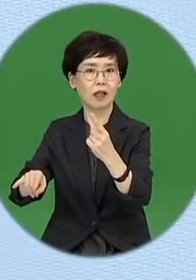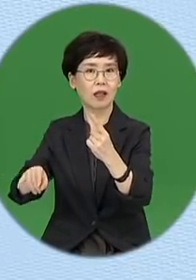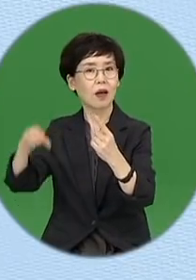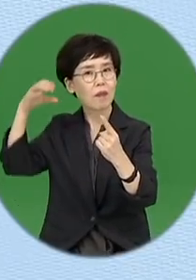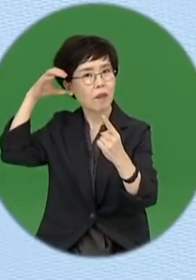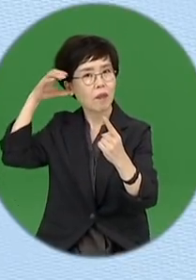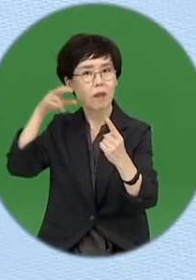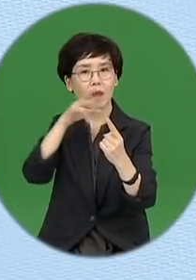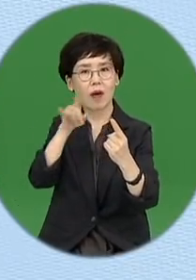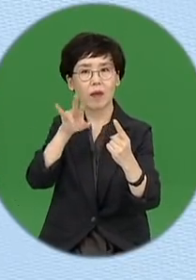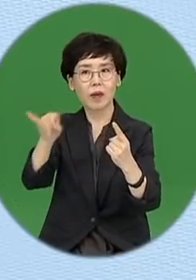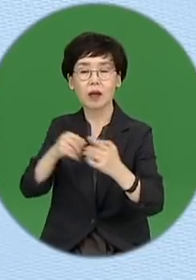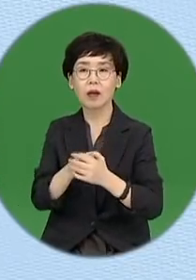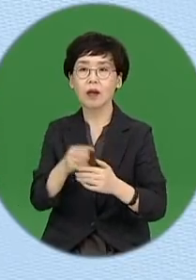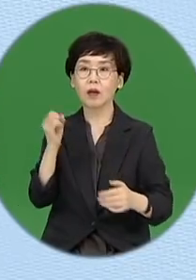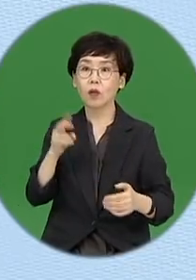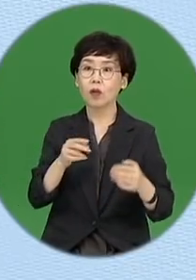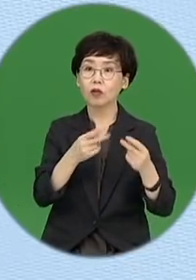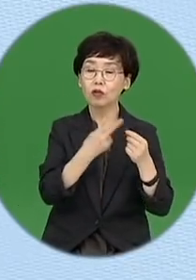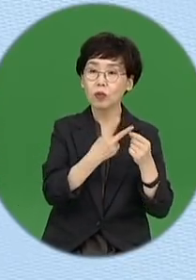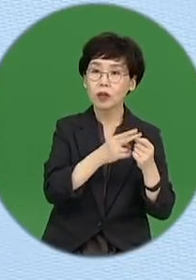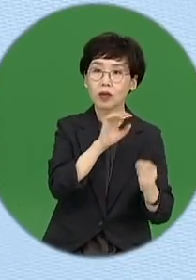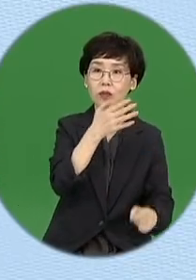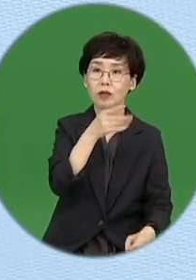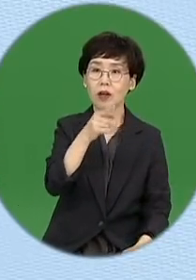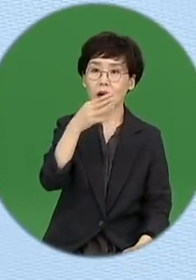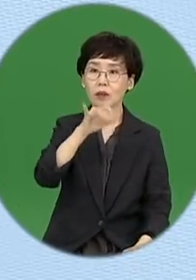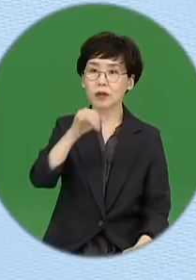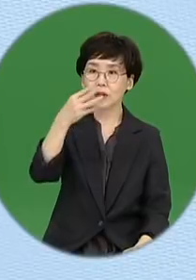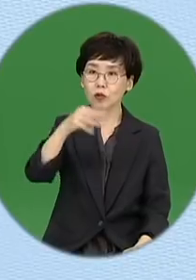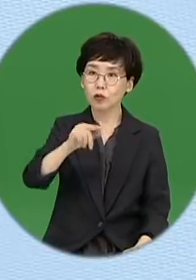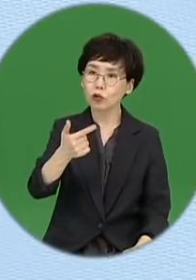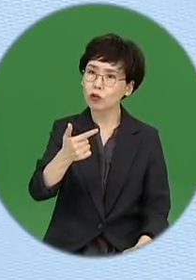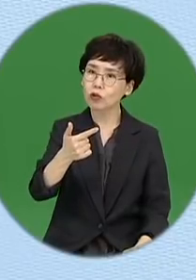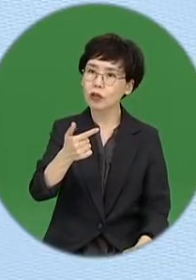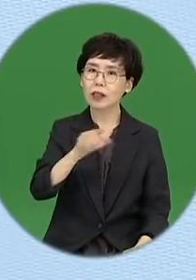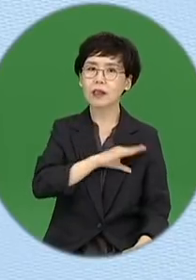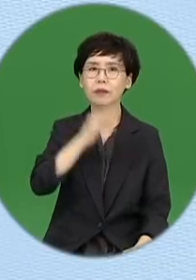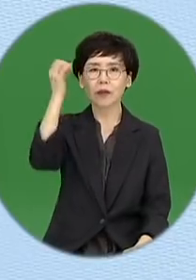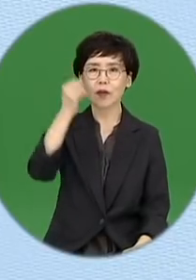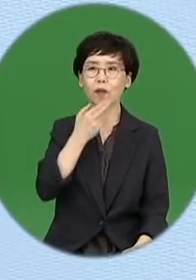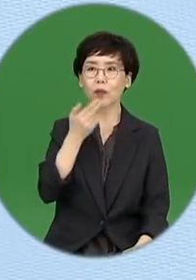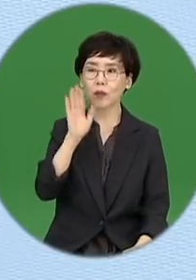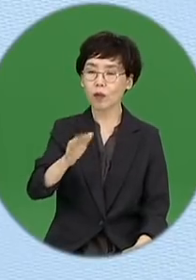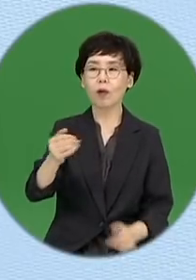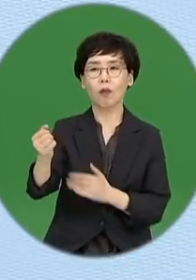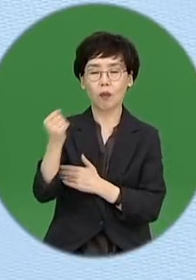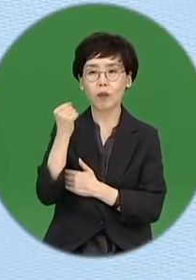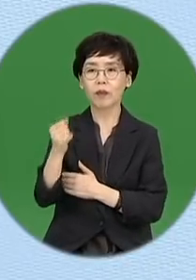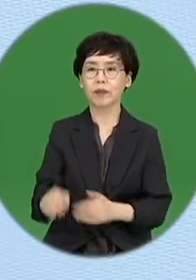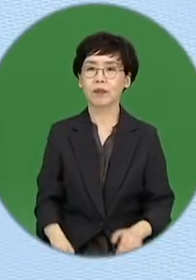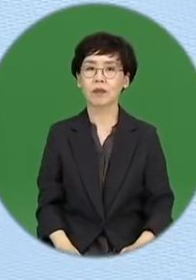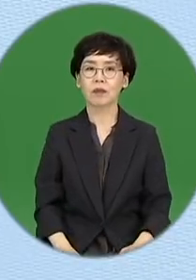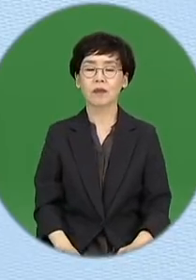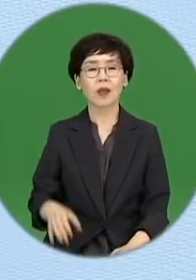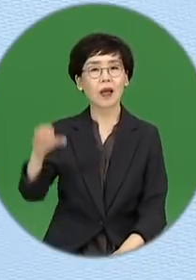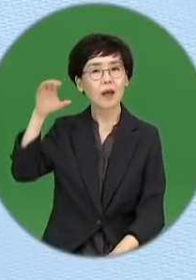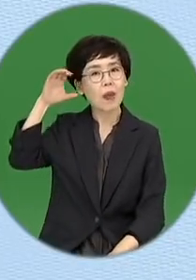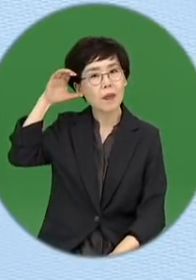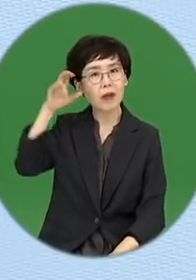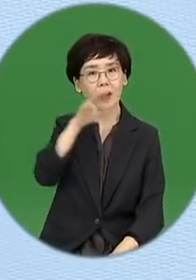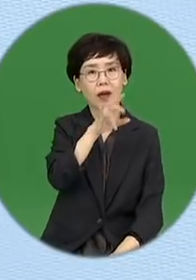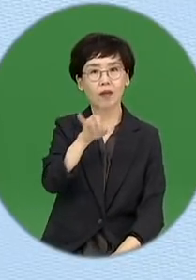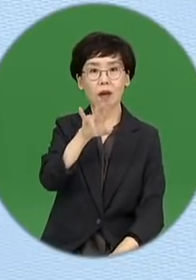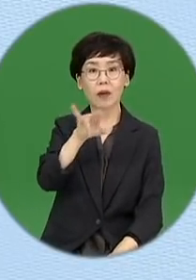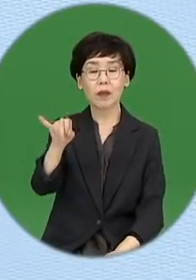프라피론 이런 태풍은 또 기억을 잘 못하지 않습니까? 그런데 역시 태풍의 위력은 상당히 강했네요. 예, 예 아까 매미를 이야기하셨는데